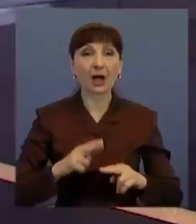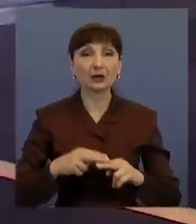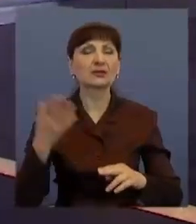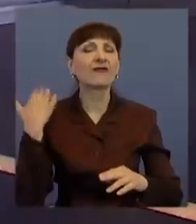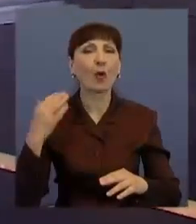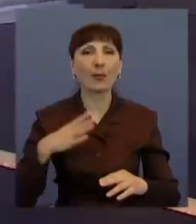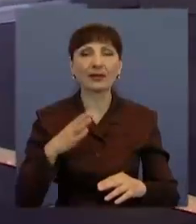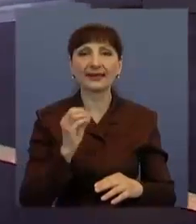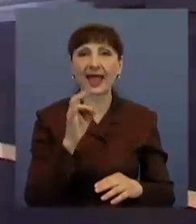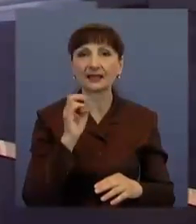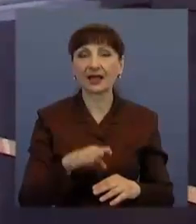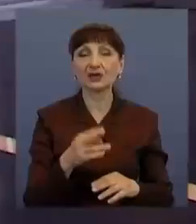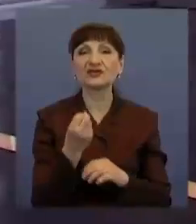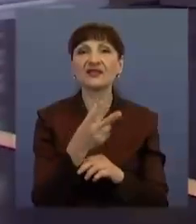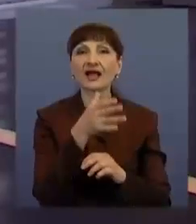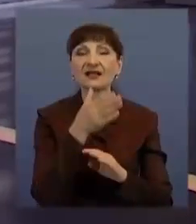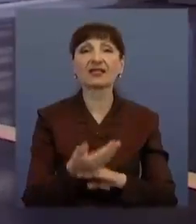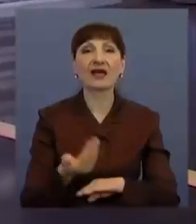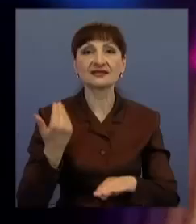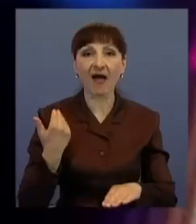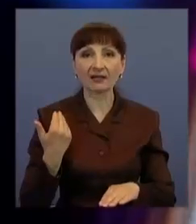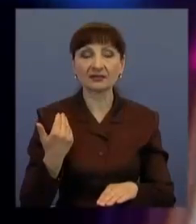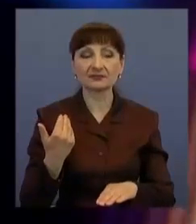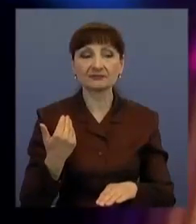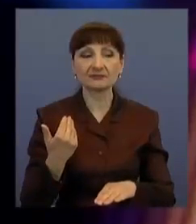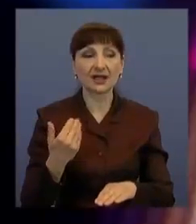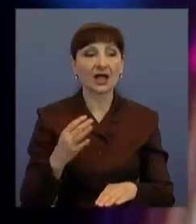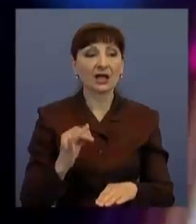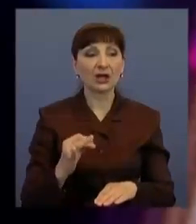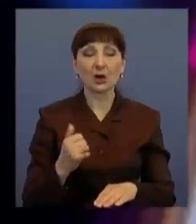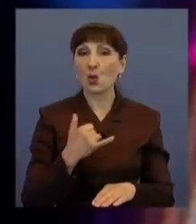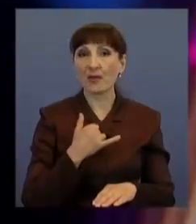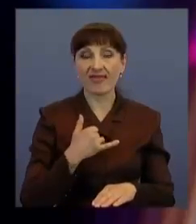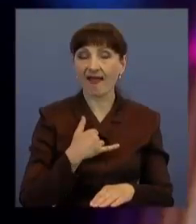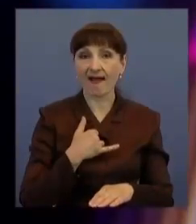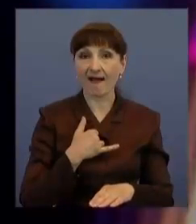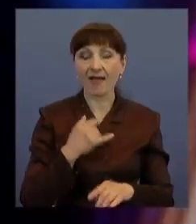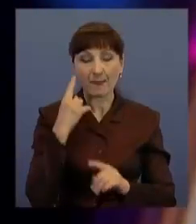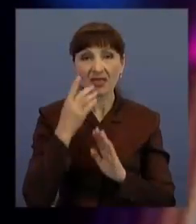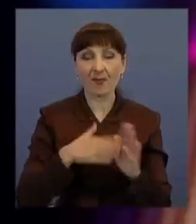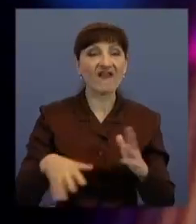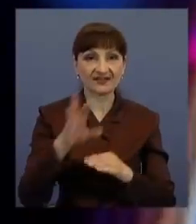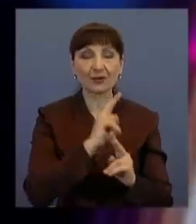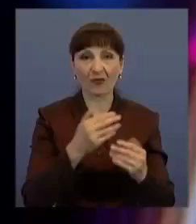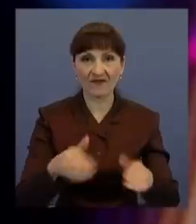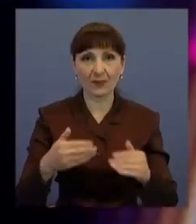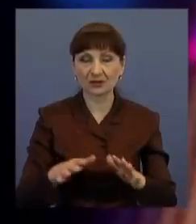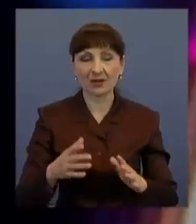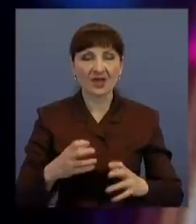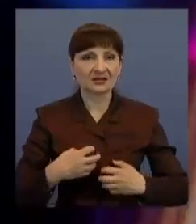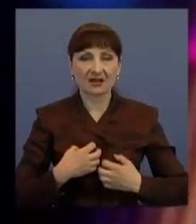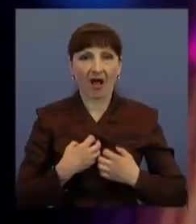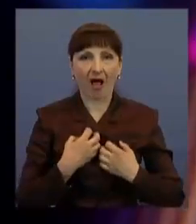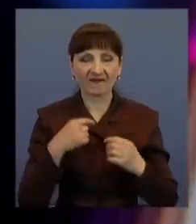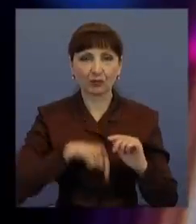сдавал ЕНТ еще 12 лет назад, и у меня, как и, в общем, я понимаю всех выпускников, вот этот немножко страх, он